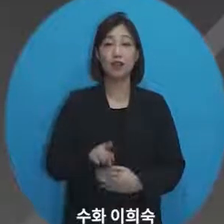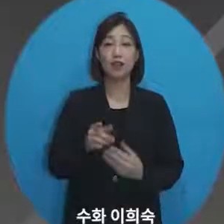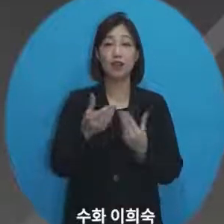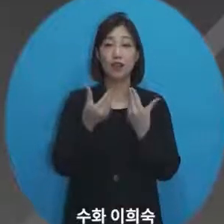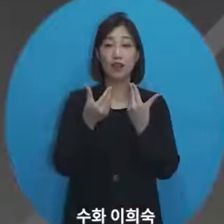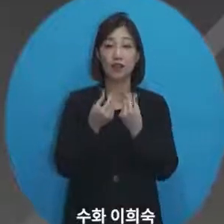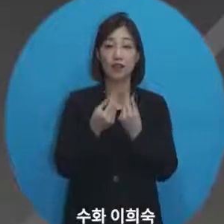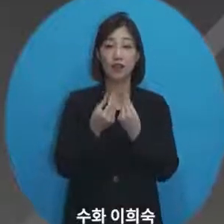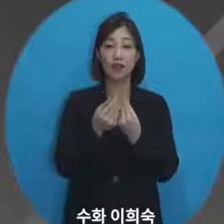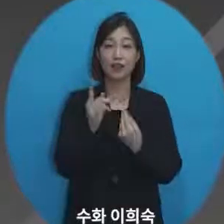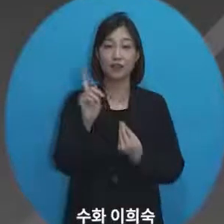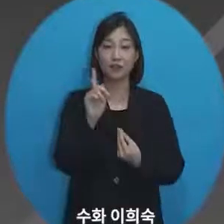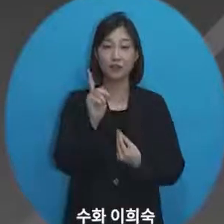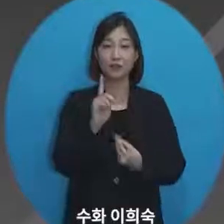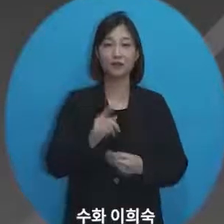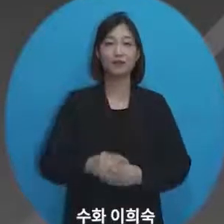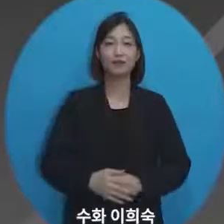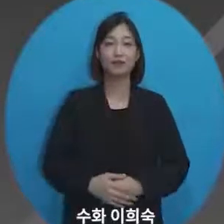그리고 여기서는